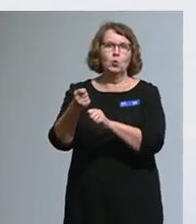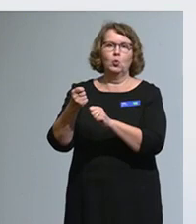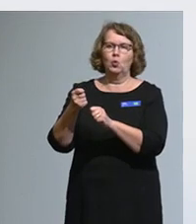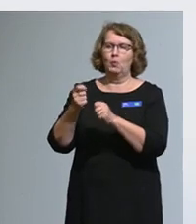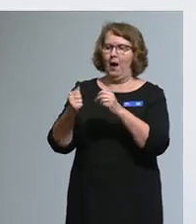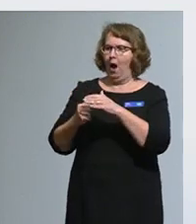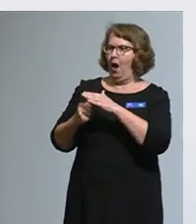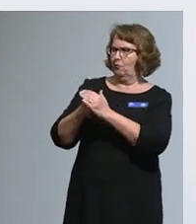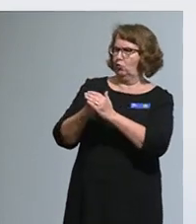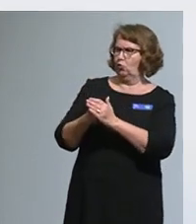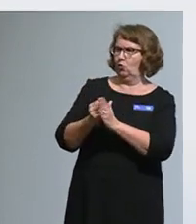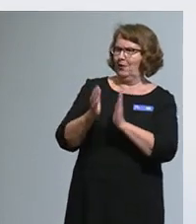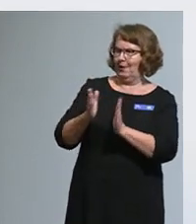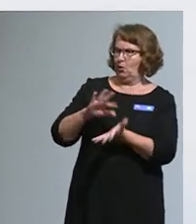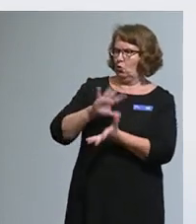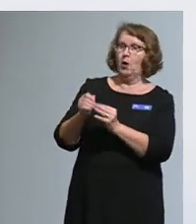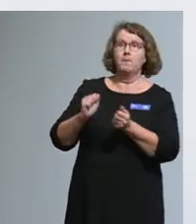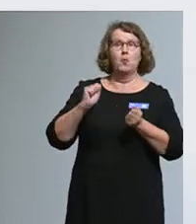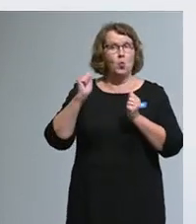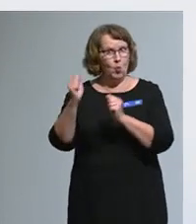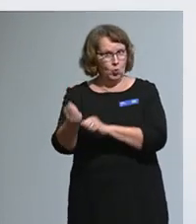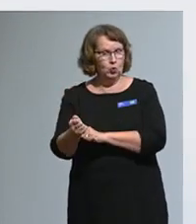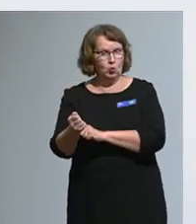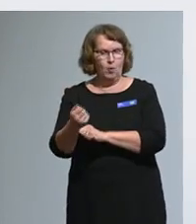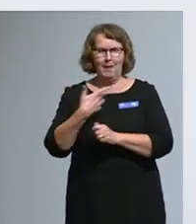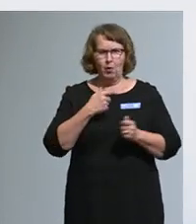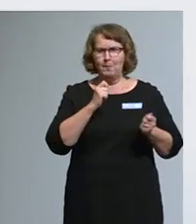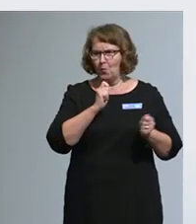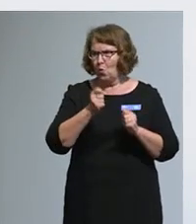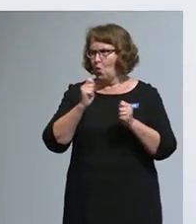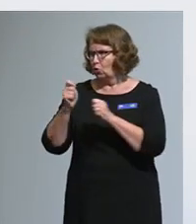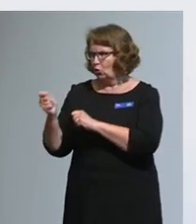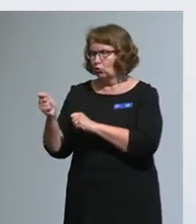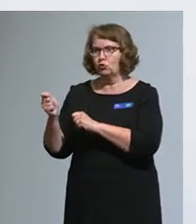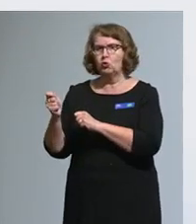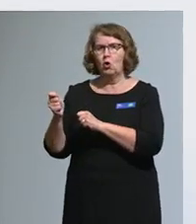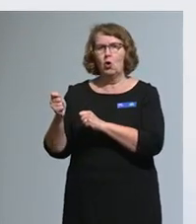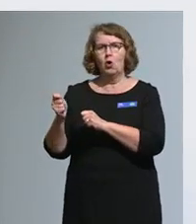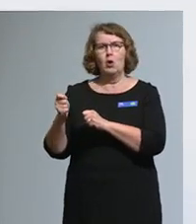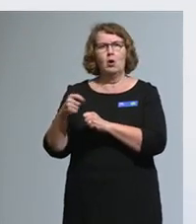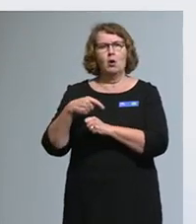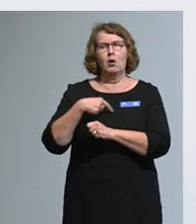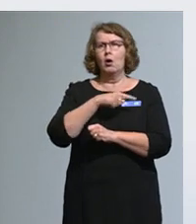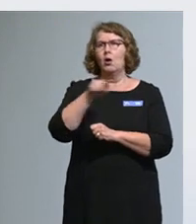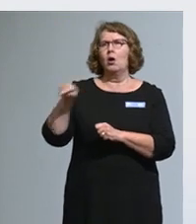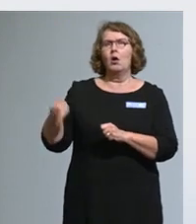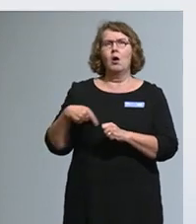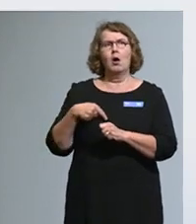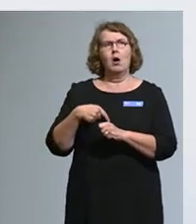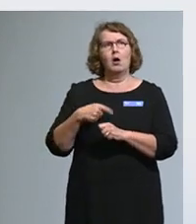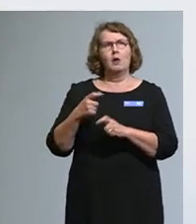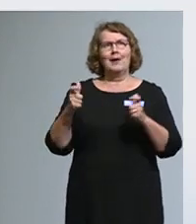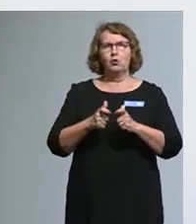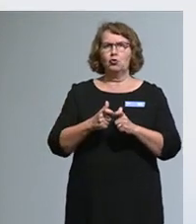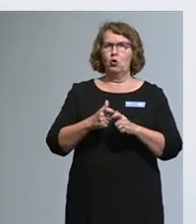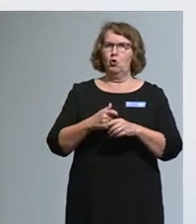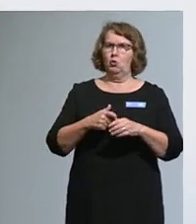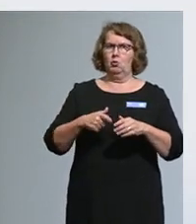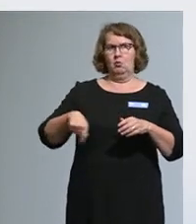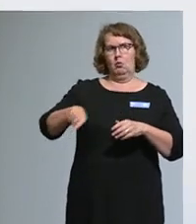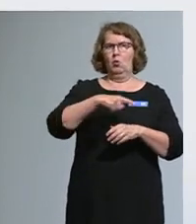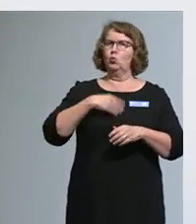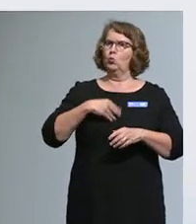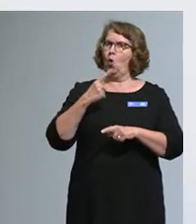tässä avustusjärjestelmä kokonaisuudessa. Ja sen takia, että meillä kaikilla olisi kokemus järjestökentällä oikeudenmukaisesta